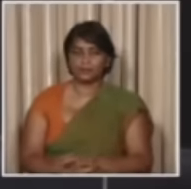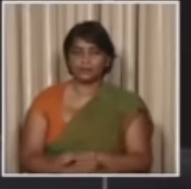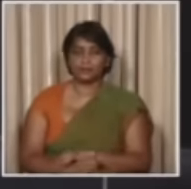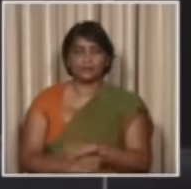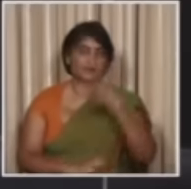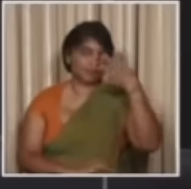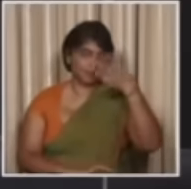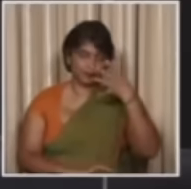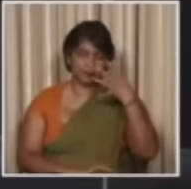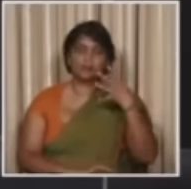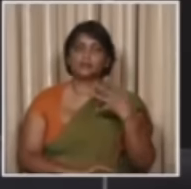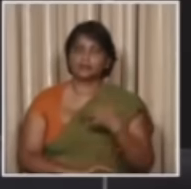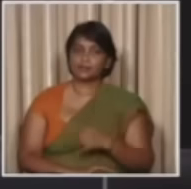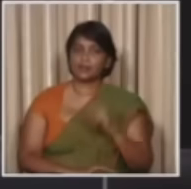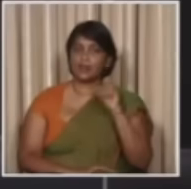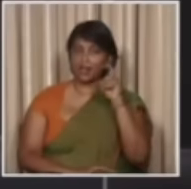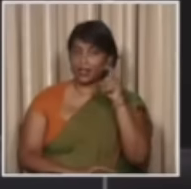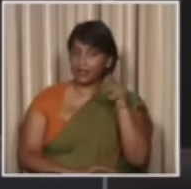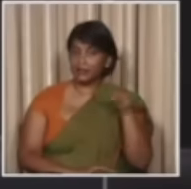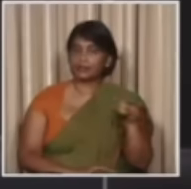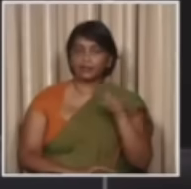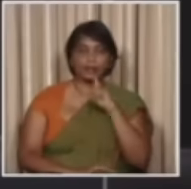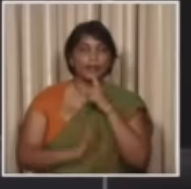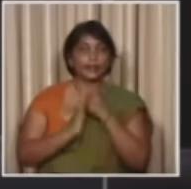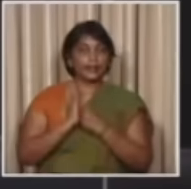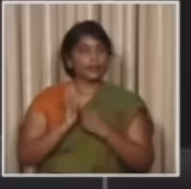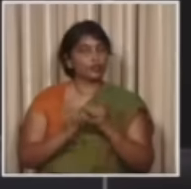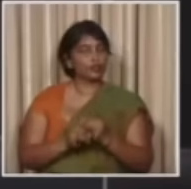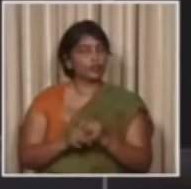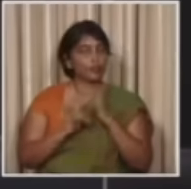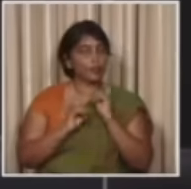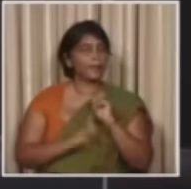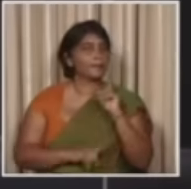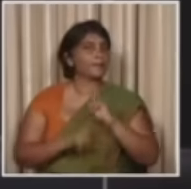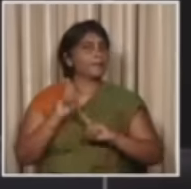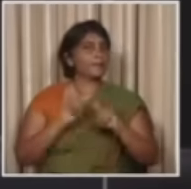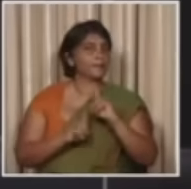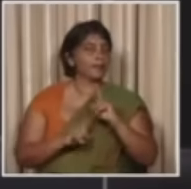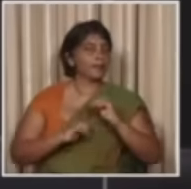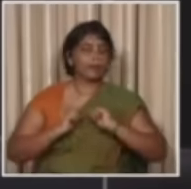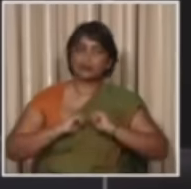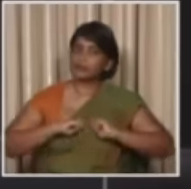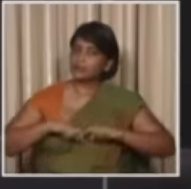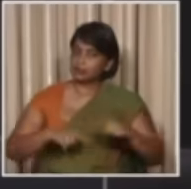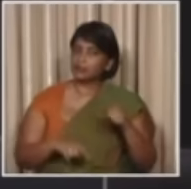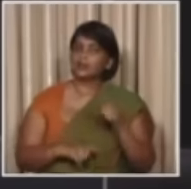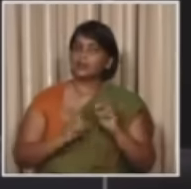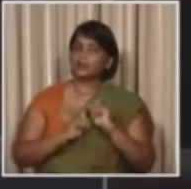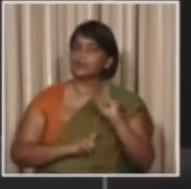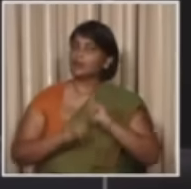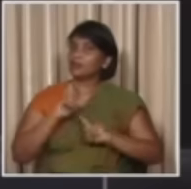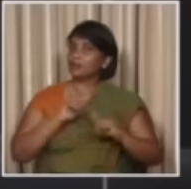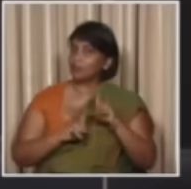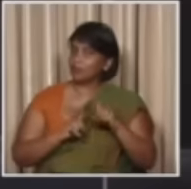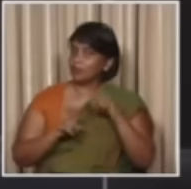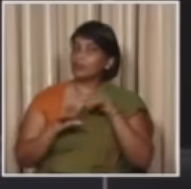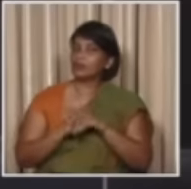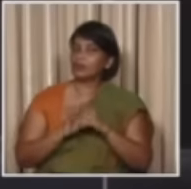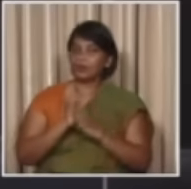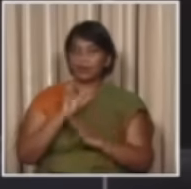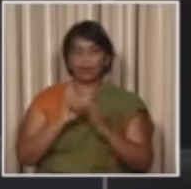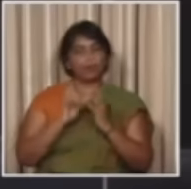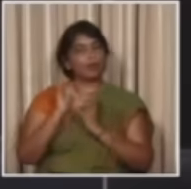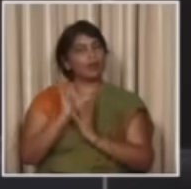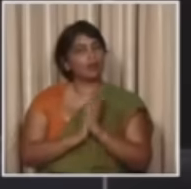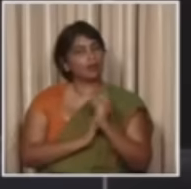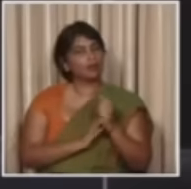4 ඈන්න වගන්තියෙන් කියනවා නීති අනුව පාර්ලිමේන්තු විසින්ම ක්‍රියාත්මක කළ හැකි පාර්ලිමේන්තුවේ සහ ඒ මන්ත්‍රීවරයන්ගේ